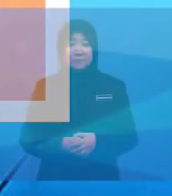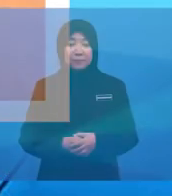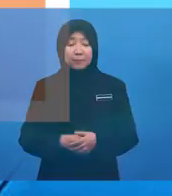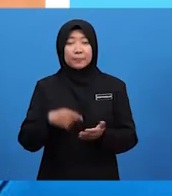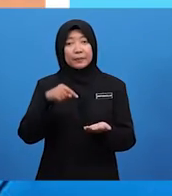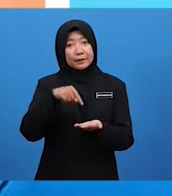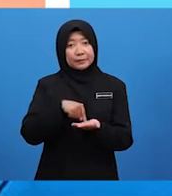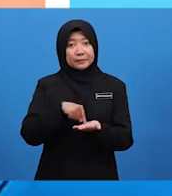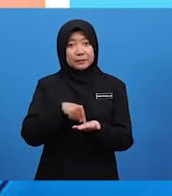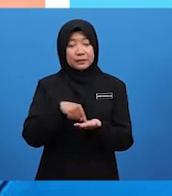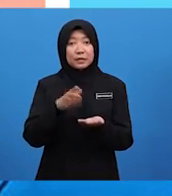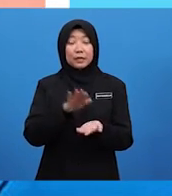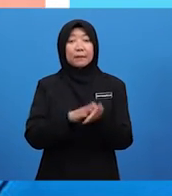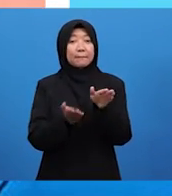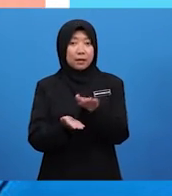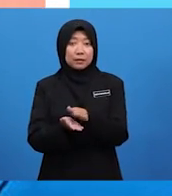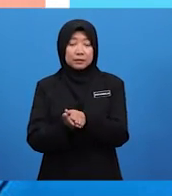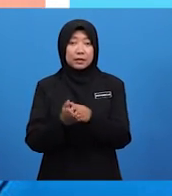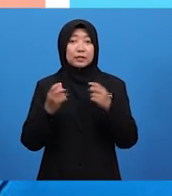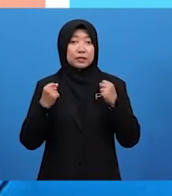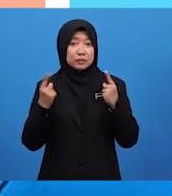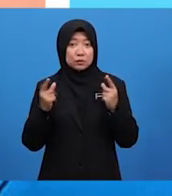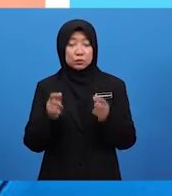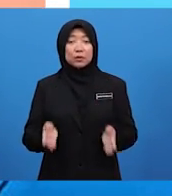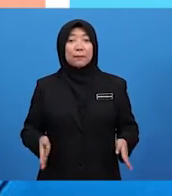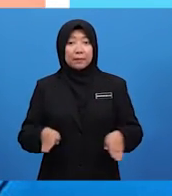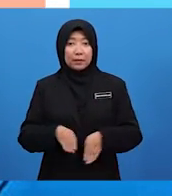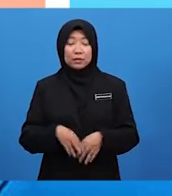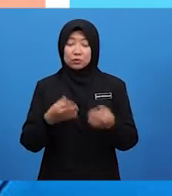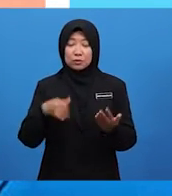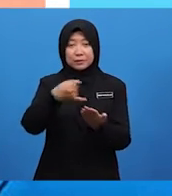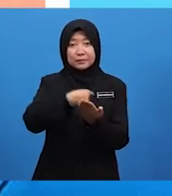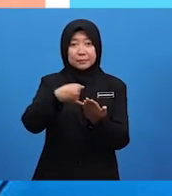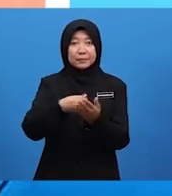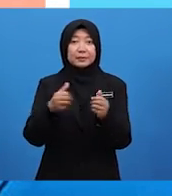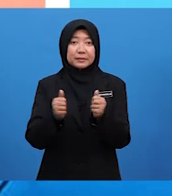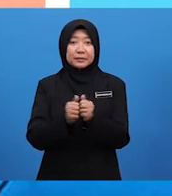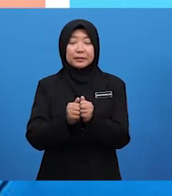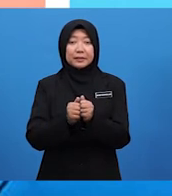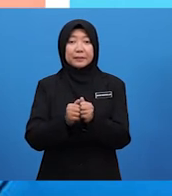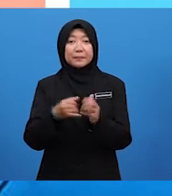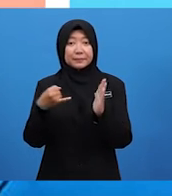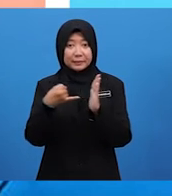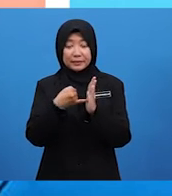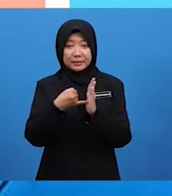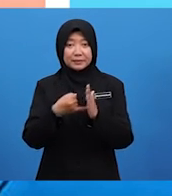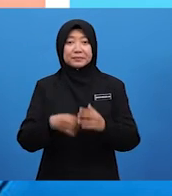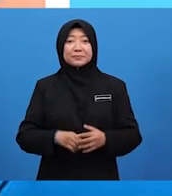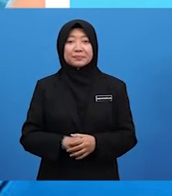Ini adalah lipatan lisu terbalik yang telah disemat dengan peniti.